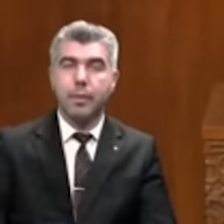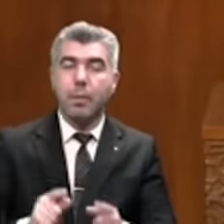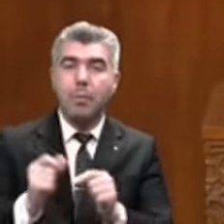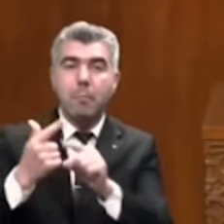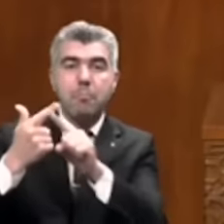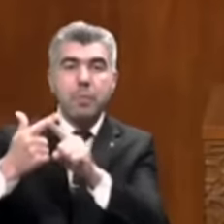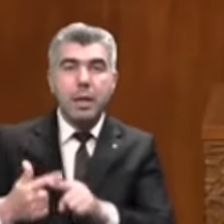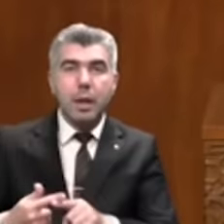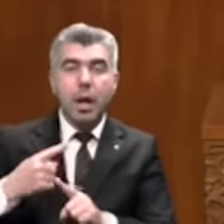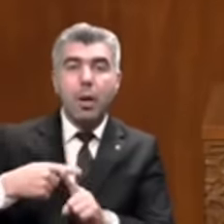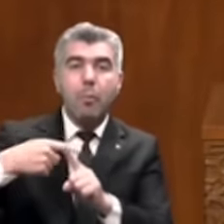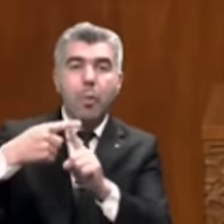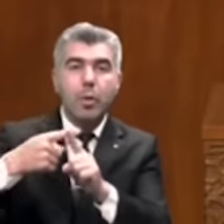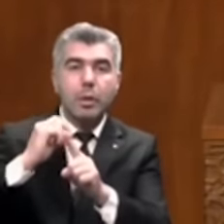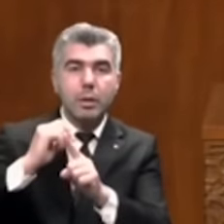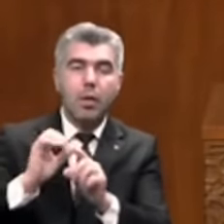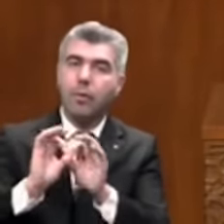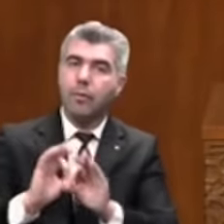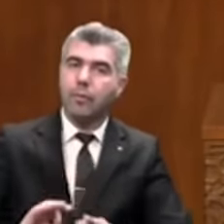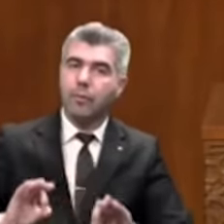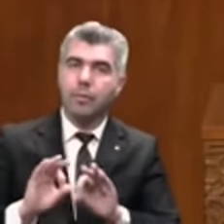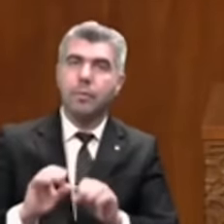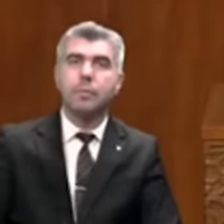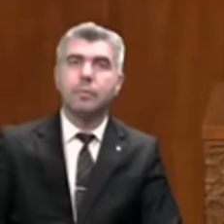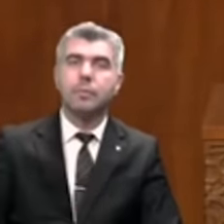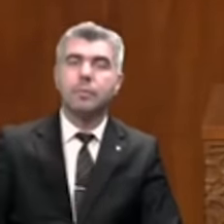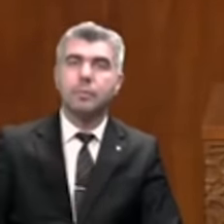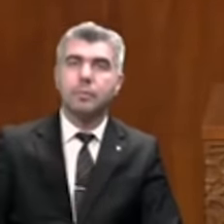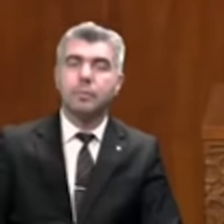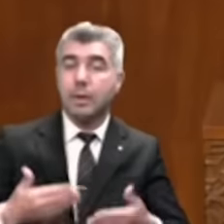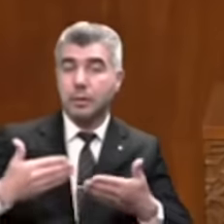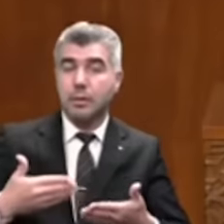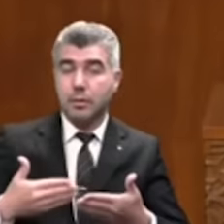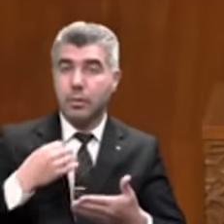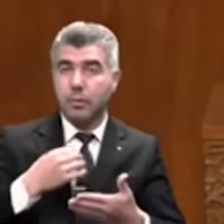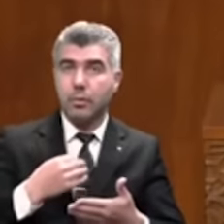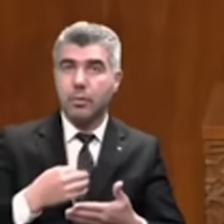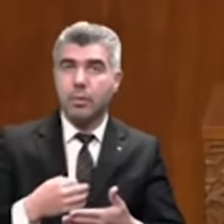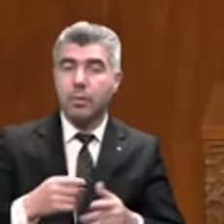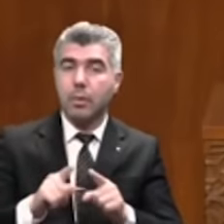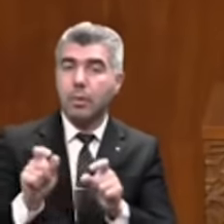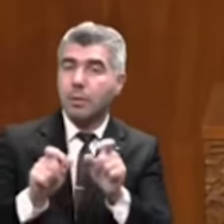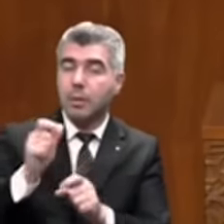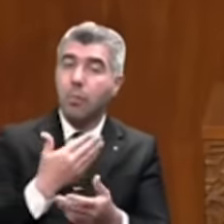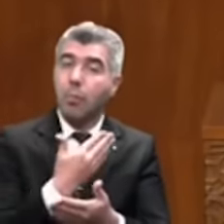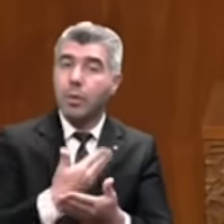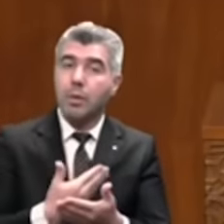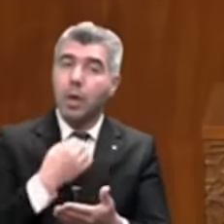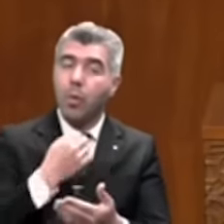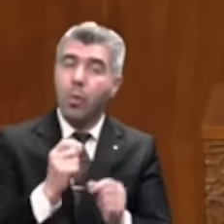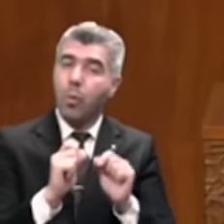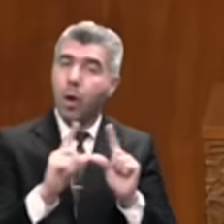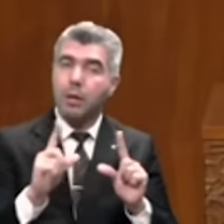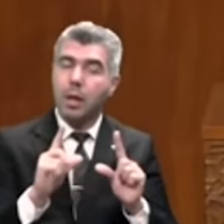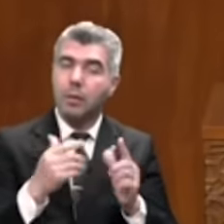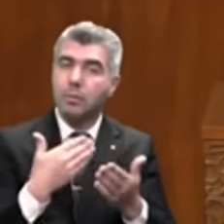الدوله شي حاجه قدام من داك الشيء اللي كيتكلف. وحنا في وضعيه خاصه السيدات والساده المستشارين،